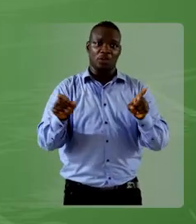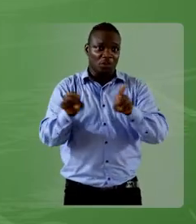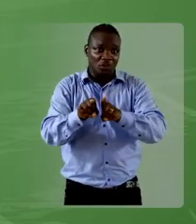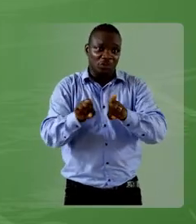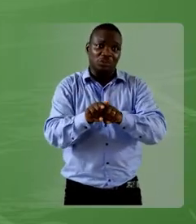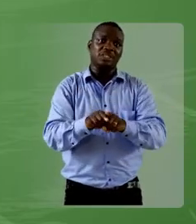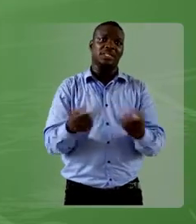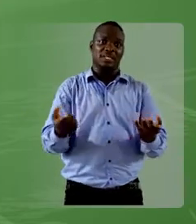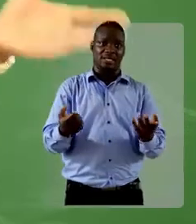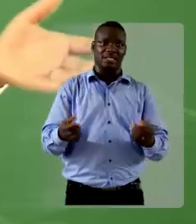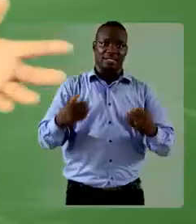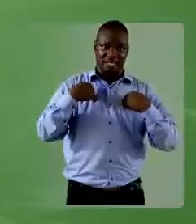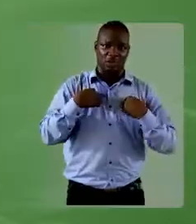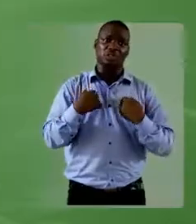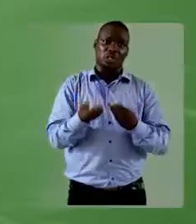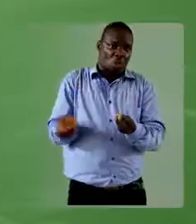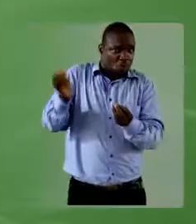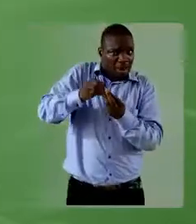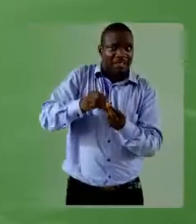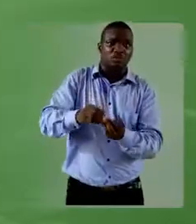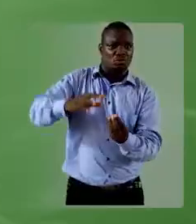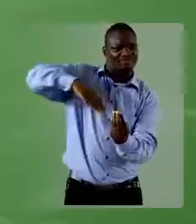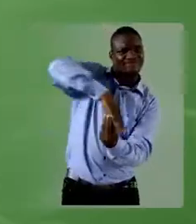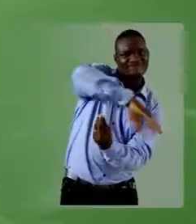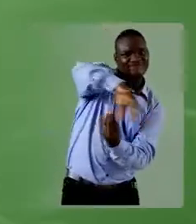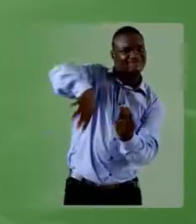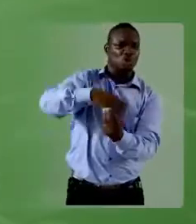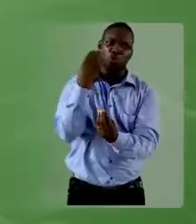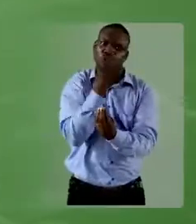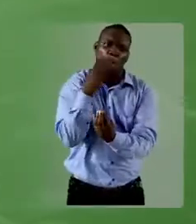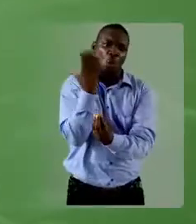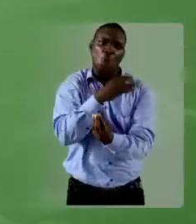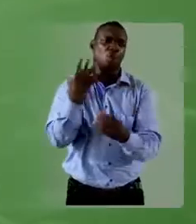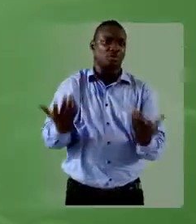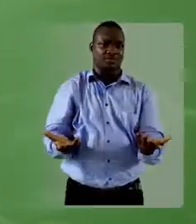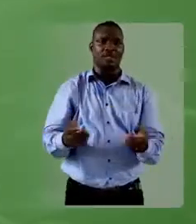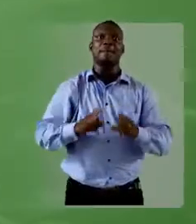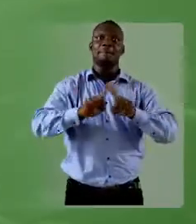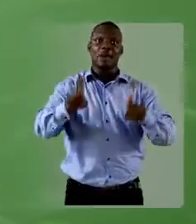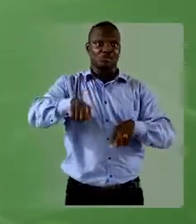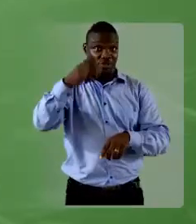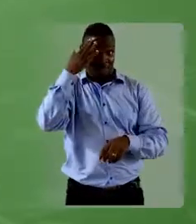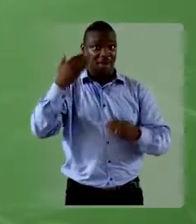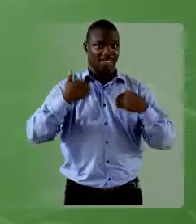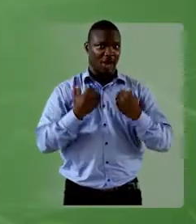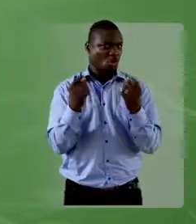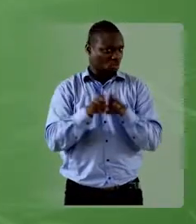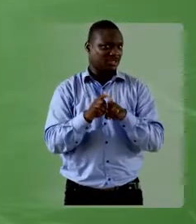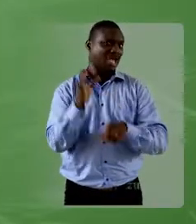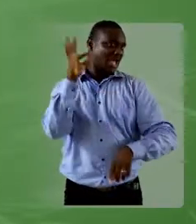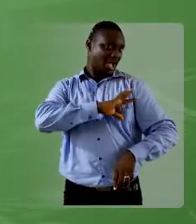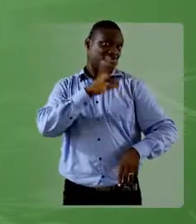l'effet de serre. Cependant, il existe des avantages liés à l'exploitation des